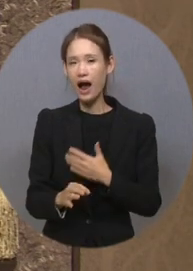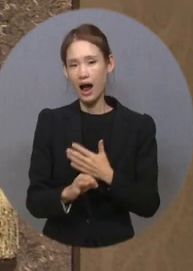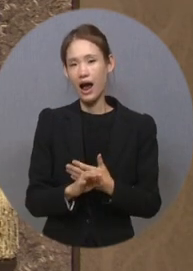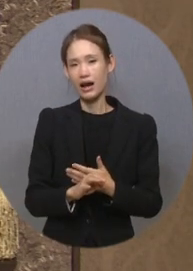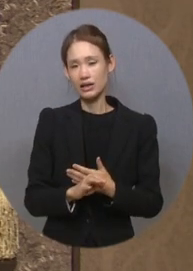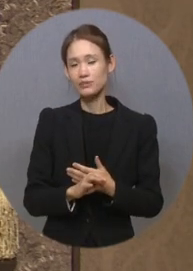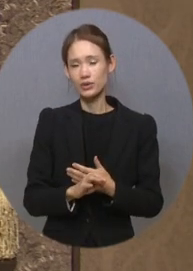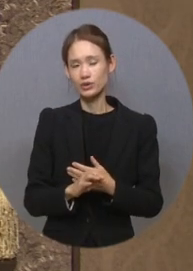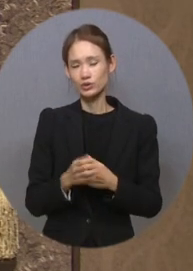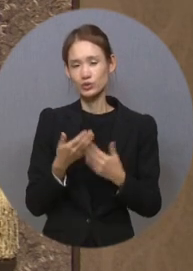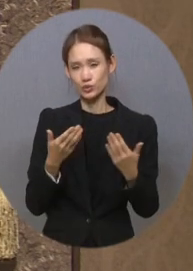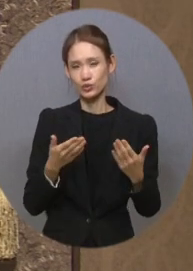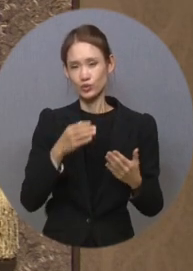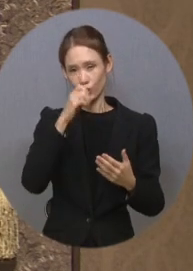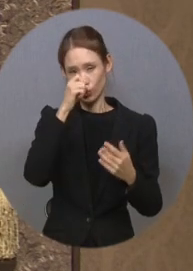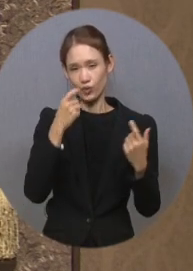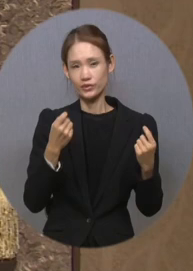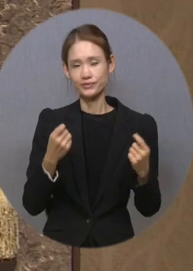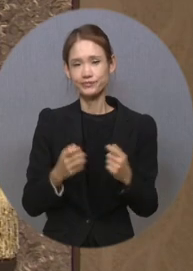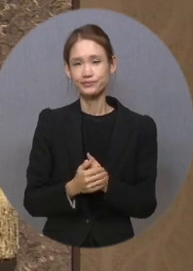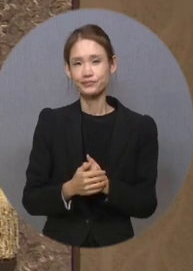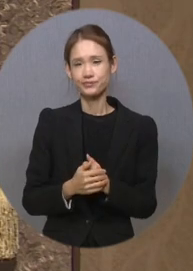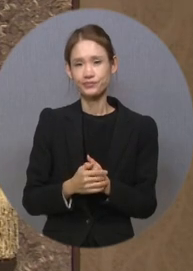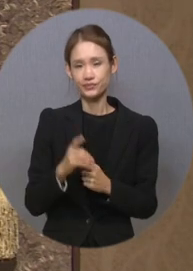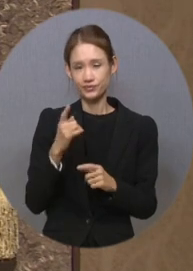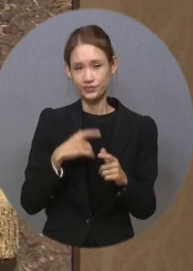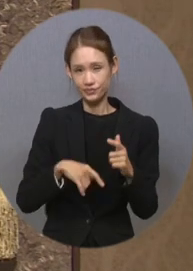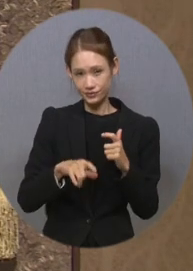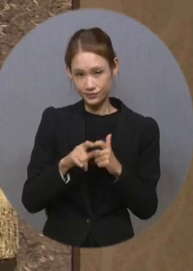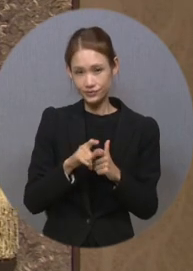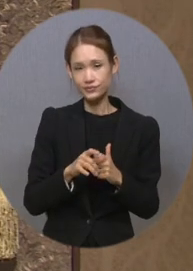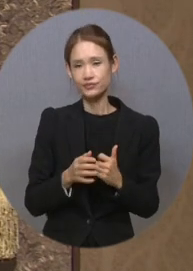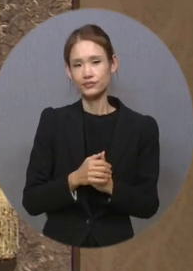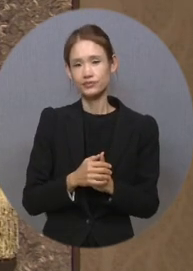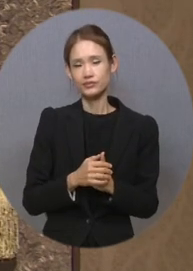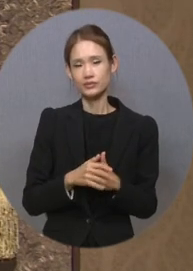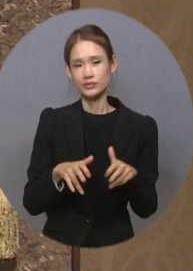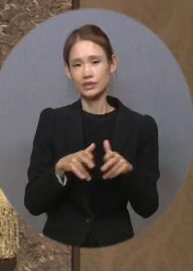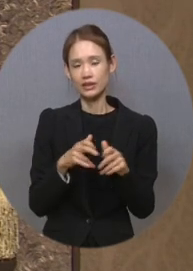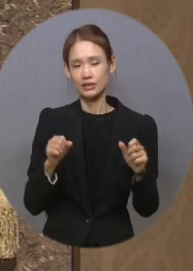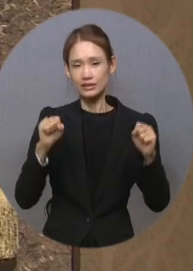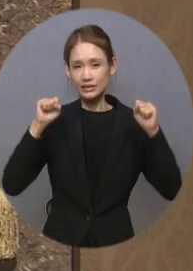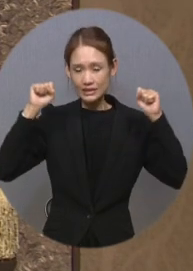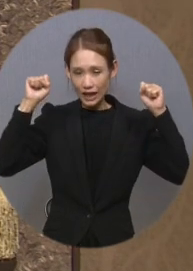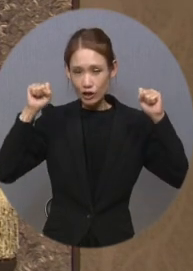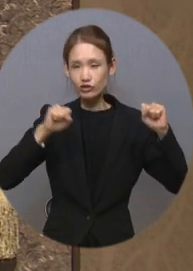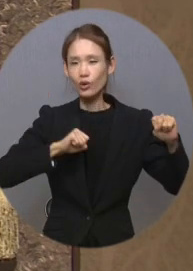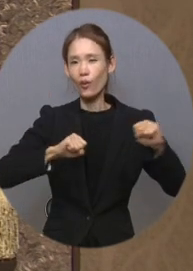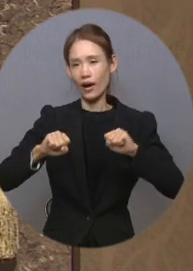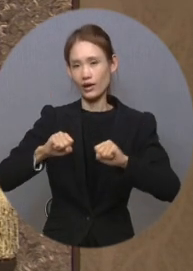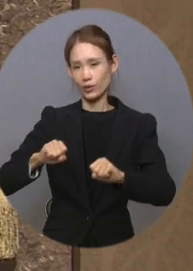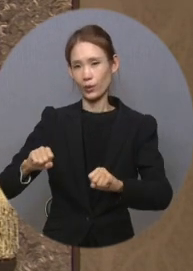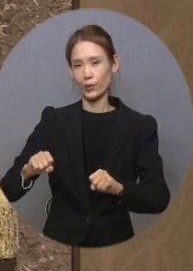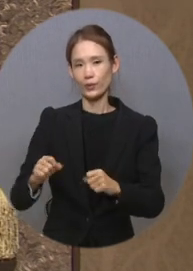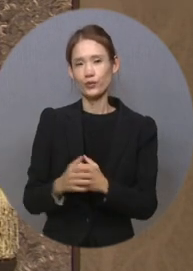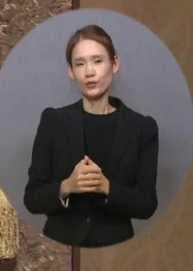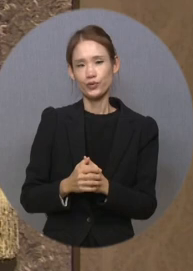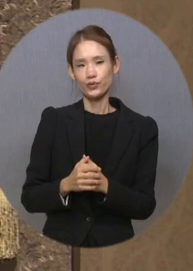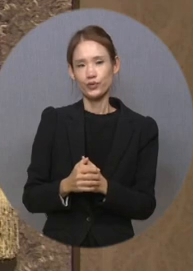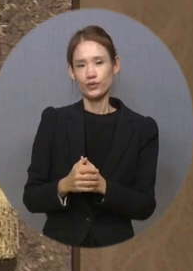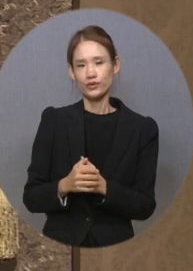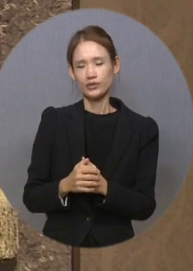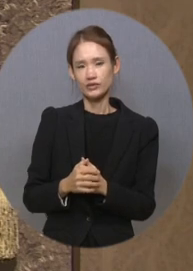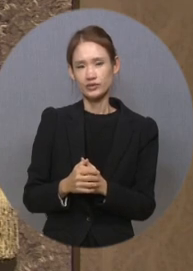기회를 좀 많이 제공하는 게 좋겠다. 그런 게 하나 있고요. 또 하나가 뭐냐면은 장애인들 체육 활동입니다. 여수도 장애인